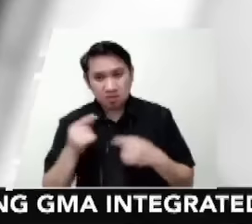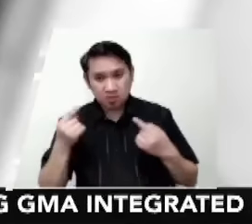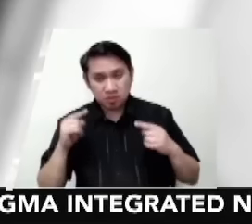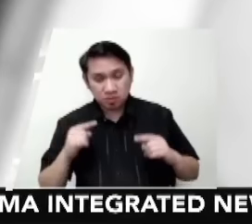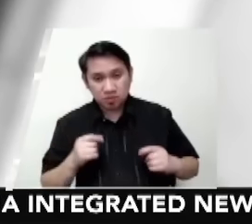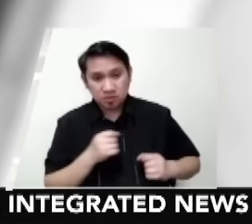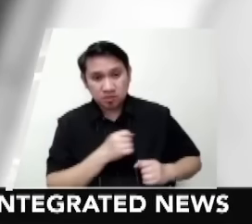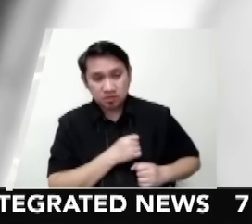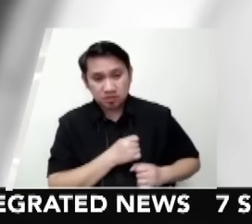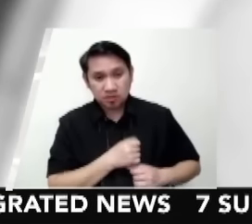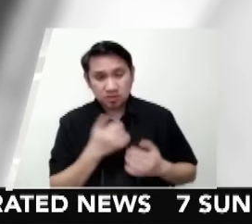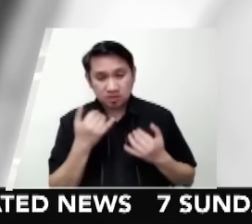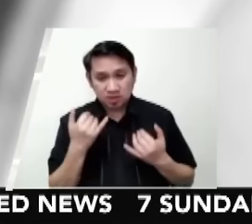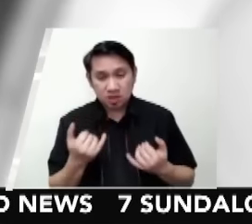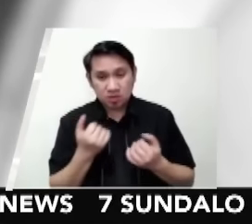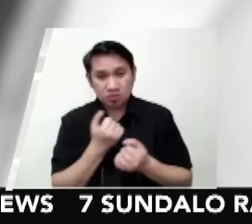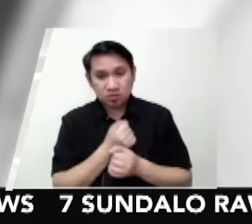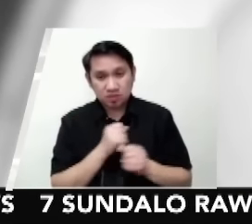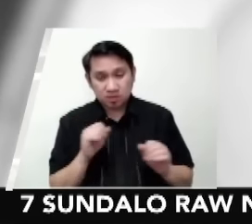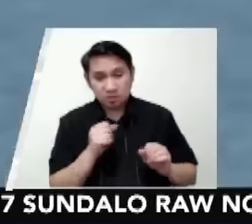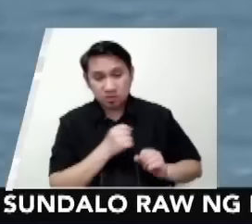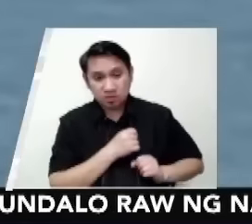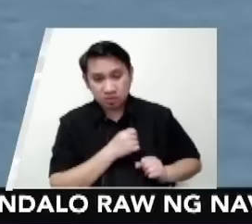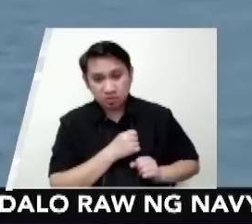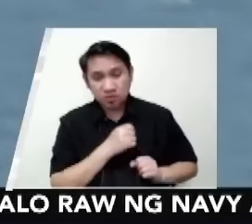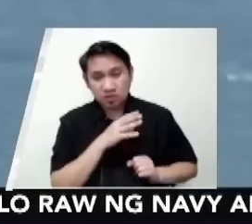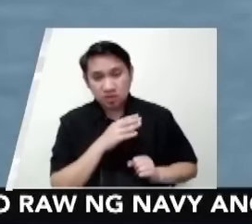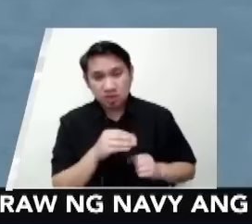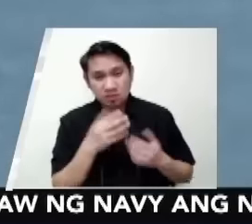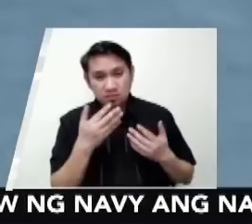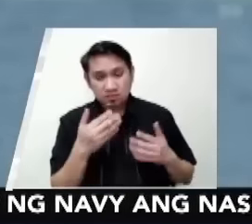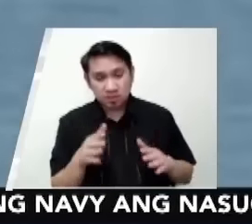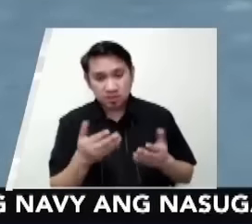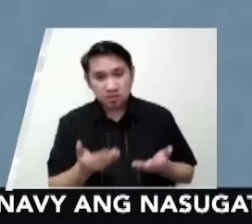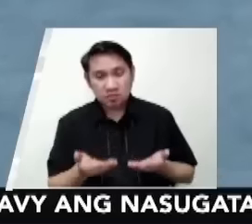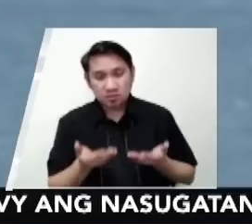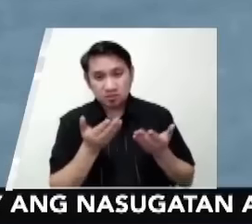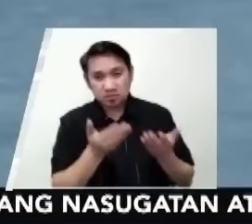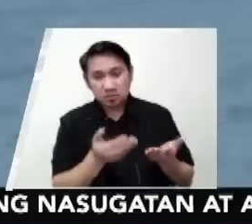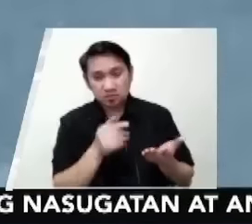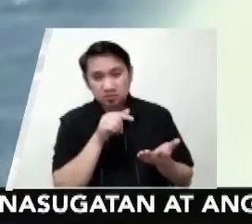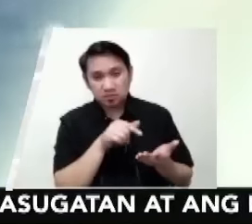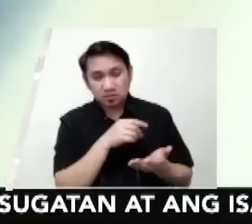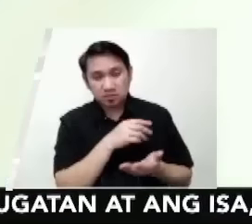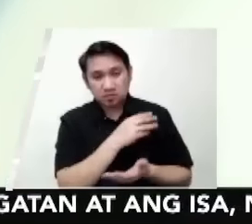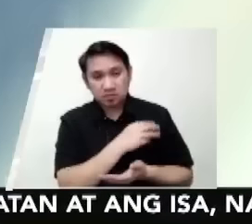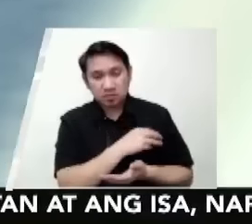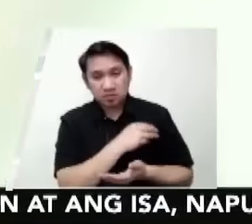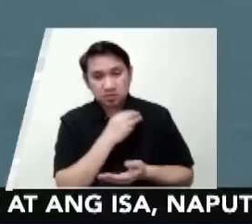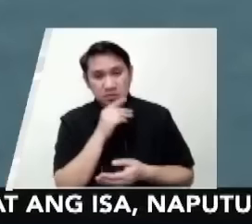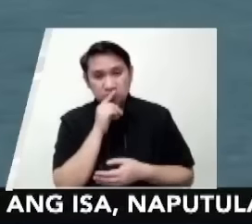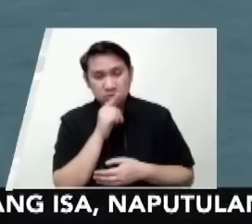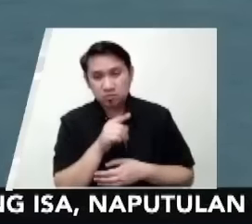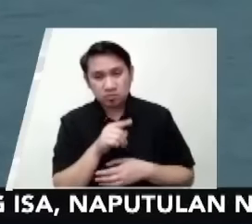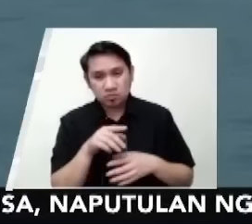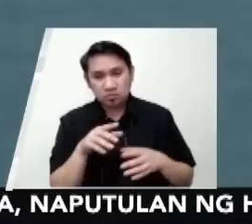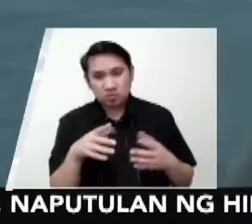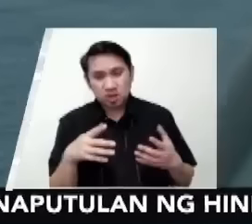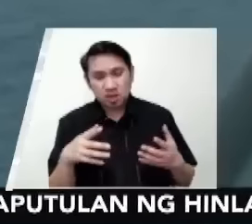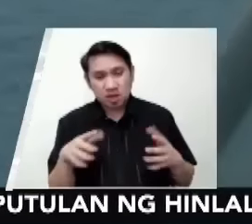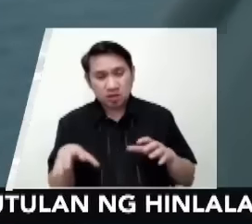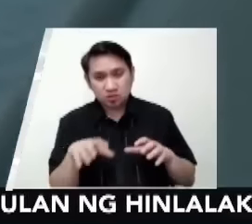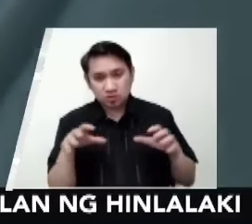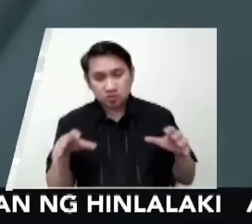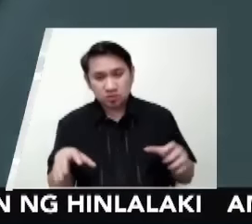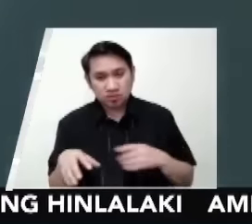nang na-evacuate at nakatanggap ng medical treatment. Hindi raw katanggap-tanggap ang patuloy na marahas na aksyon ng China Coast Guard. Dapat daw